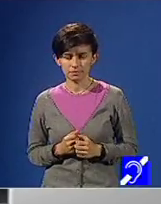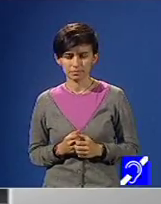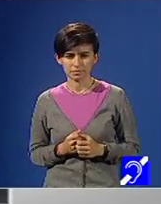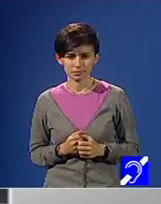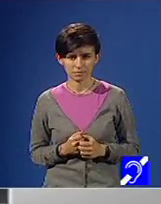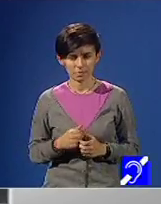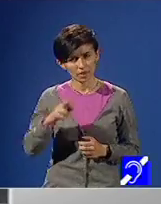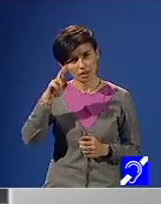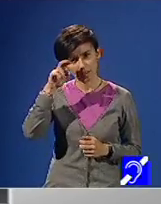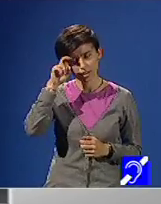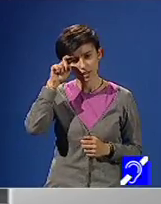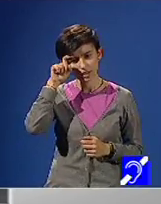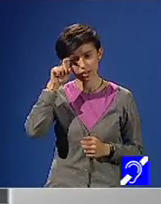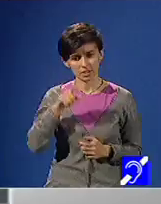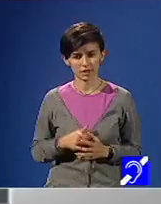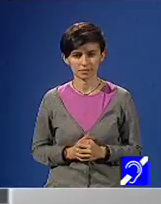încredere,